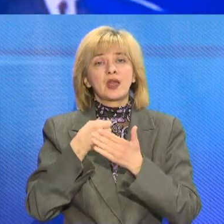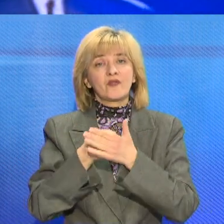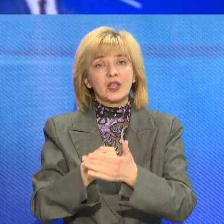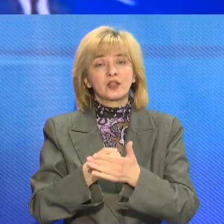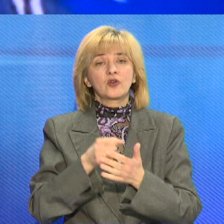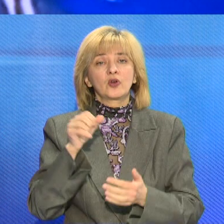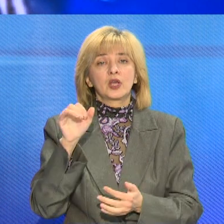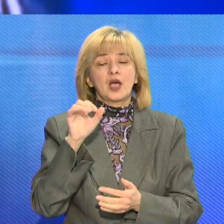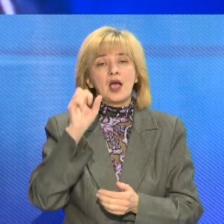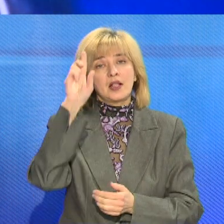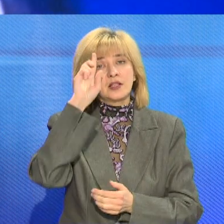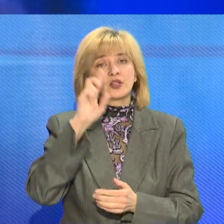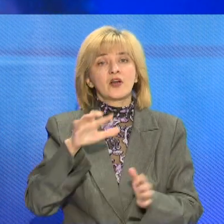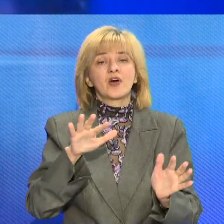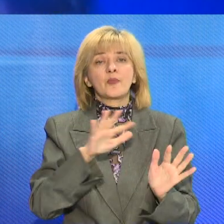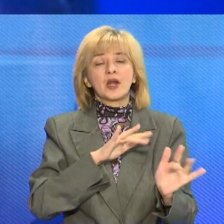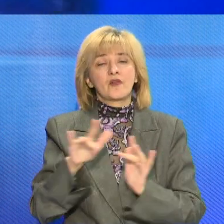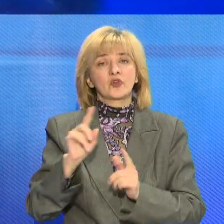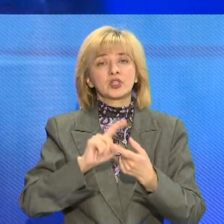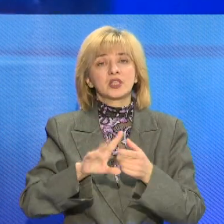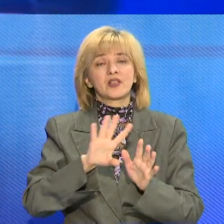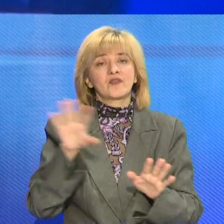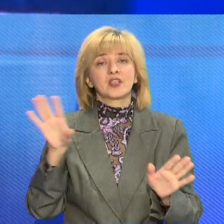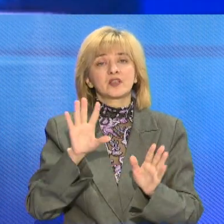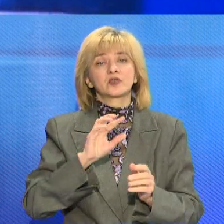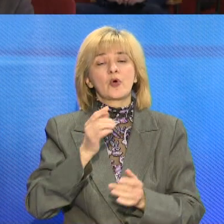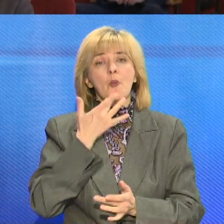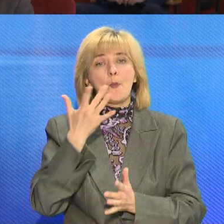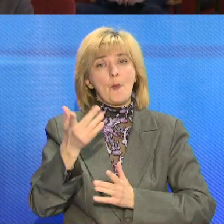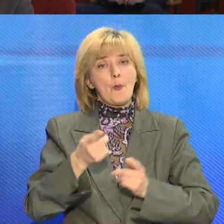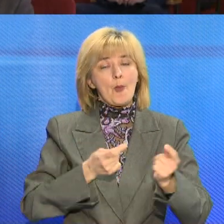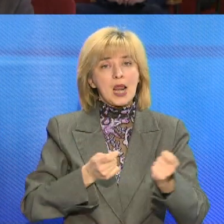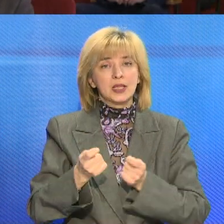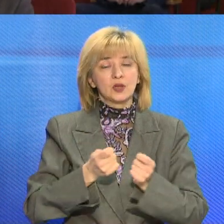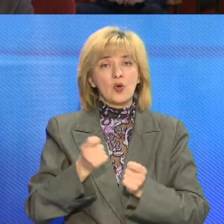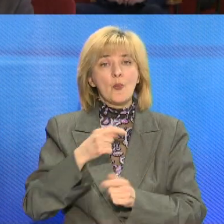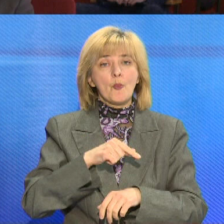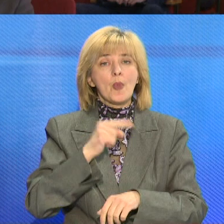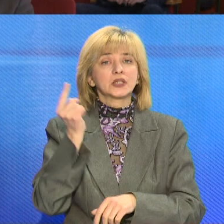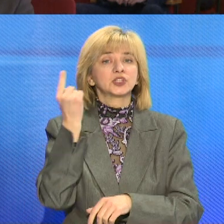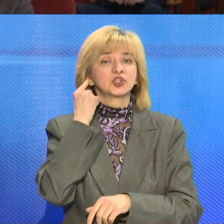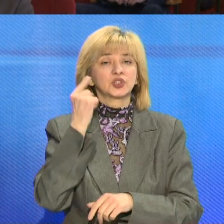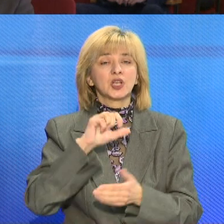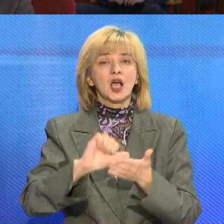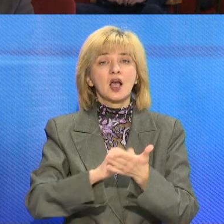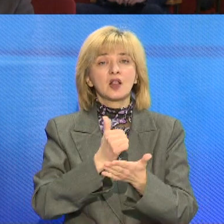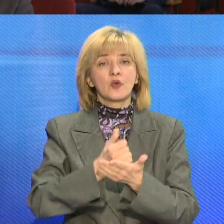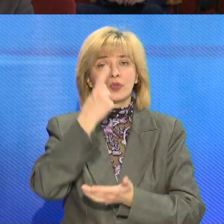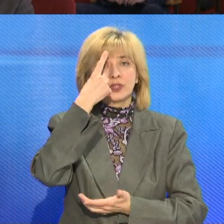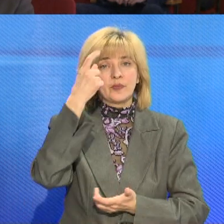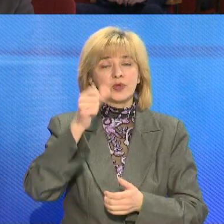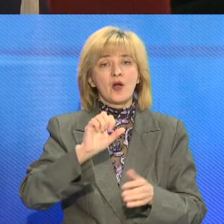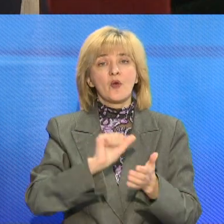дзяржава праводзіць незалежную знешнюю і ўнутраную палітыку. Пачуць галоўныя пасылы ад беларускага лідара ў прамым эфіры,